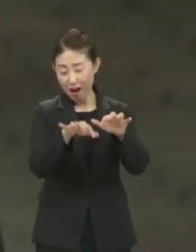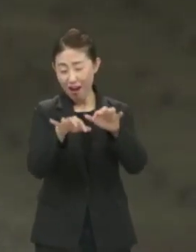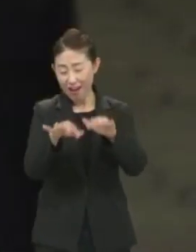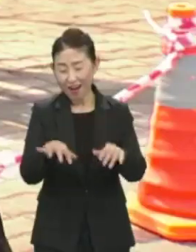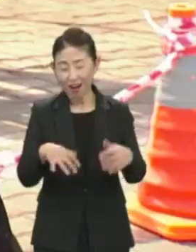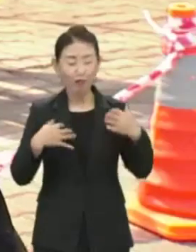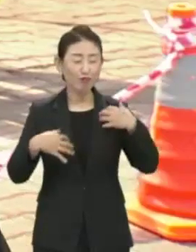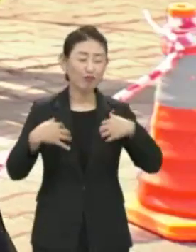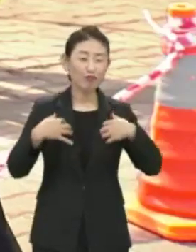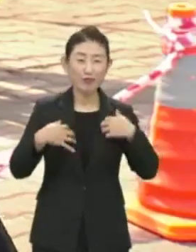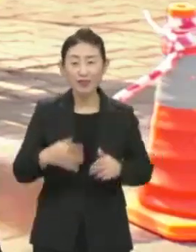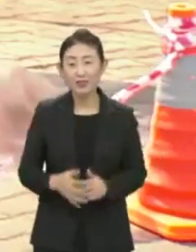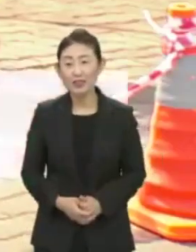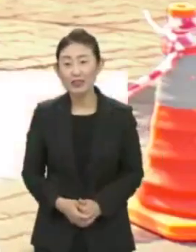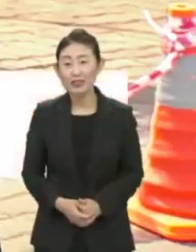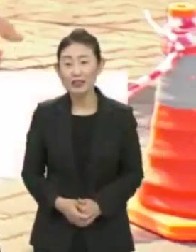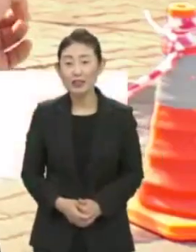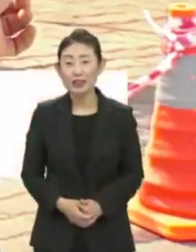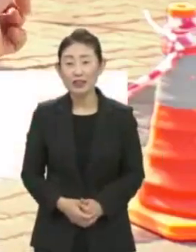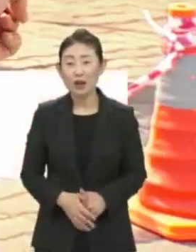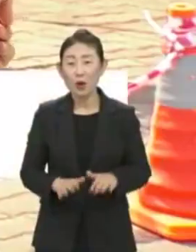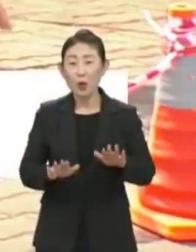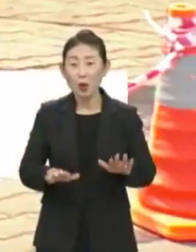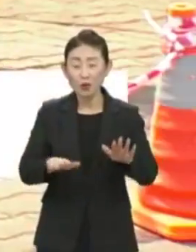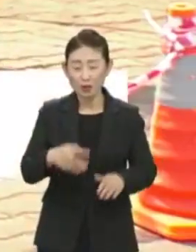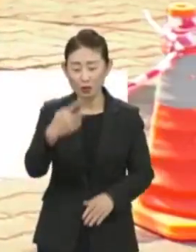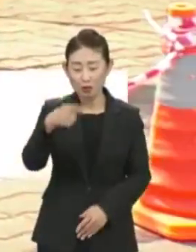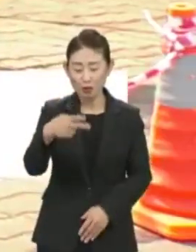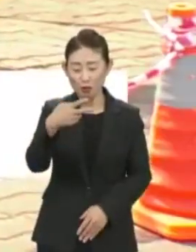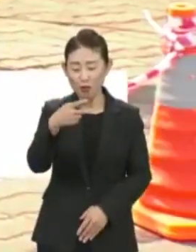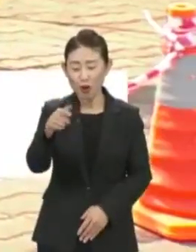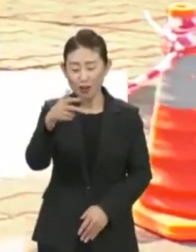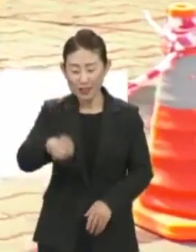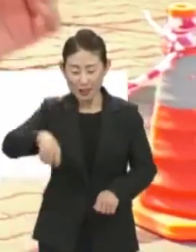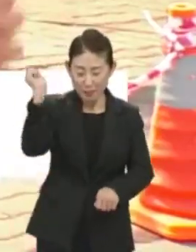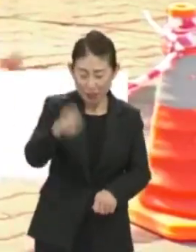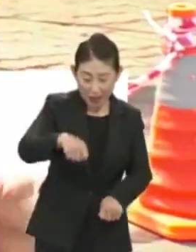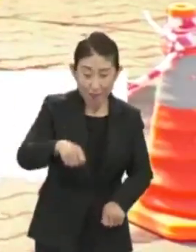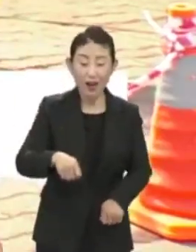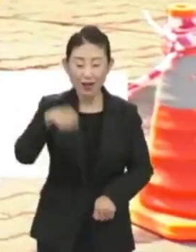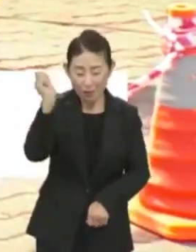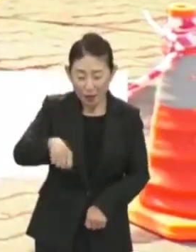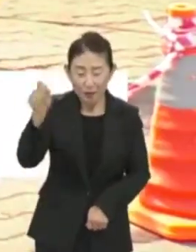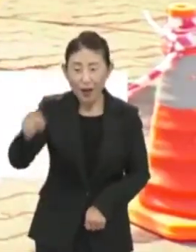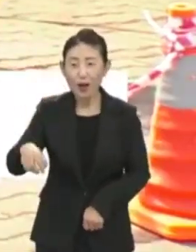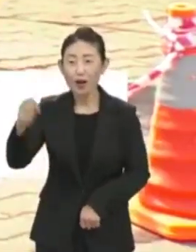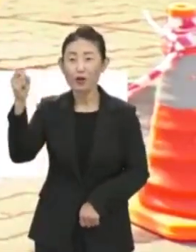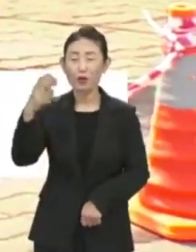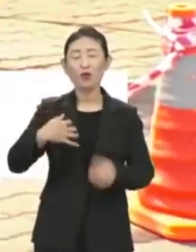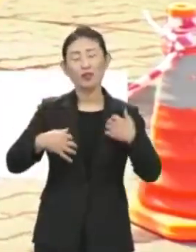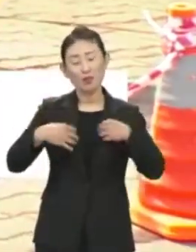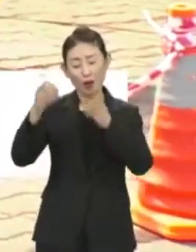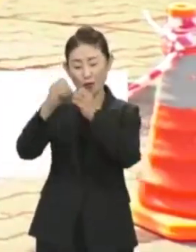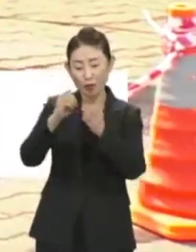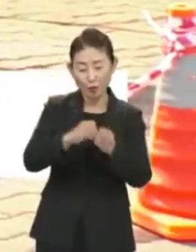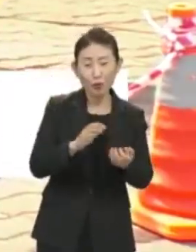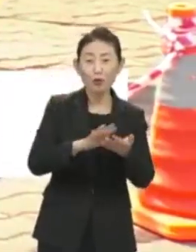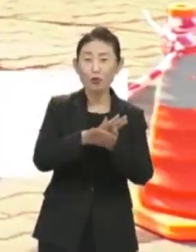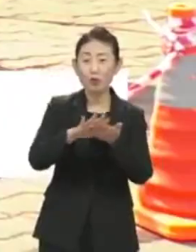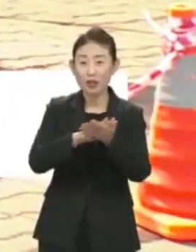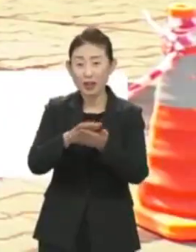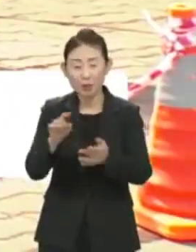만끽했습니다. 오늘은 이제 두더지 게임도 재밌게 하고 이런 전통놀이 체험이나 이런 것도 참 재밌게 해서